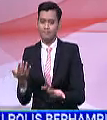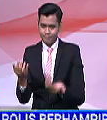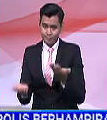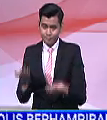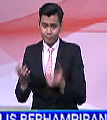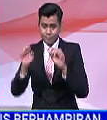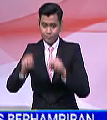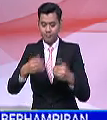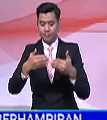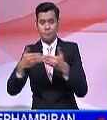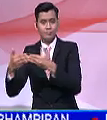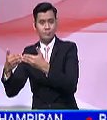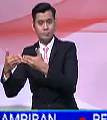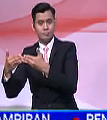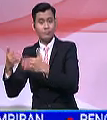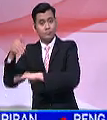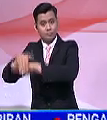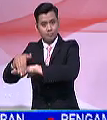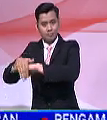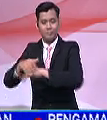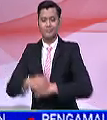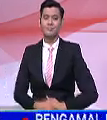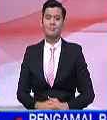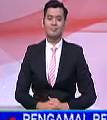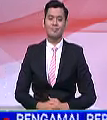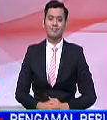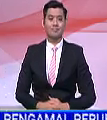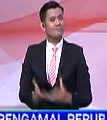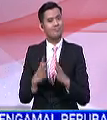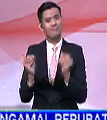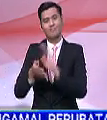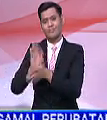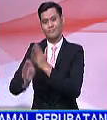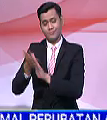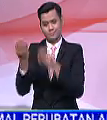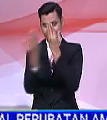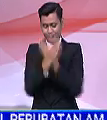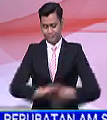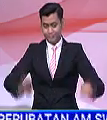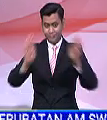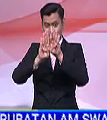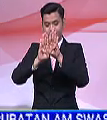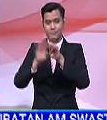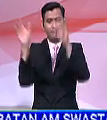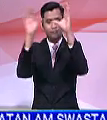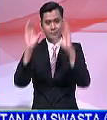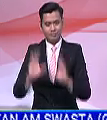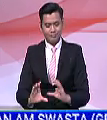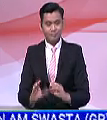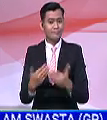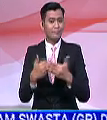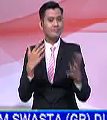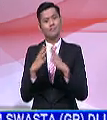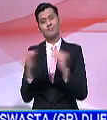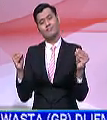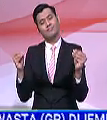boleh berlanjutan sehingga ke awal malam nanti. Baiklah, sekian saja informasi cuaca pada petang ini. Sebelum